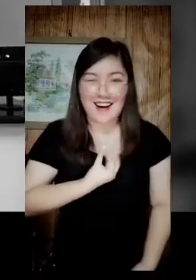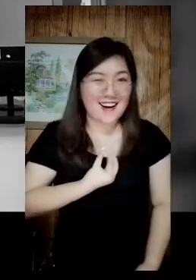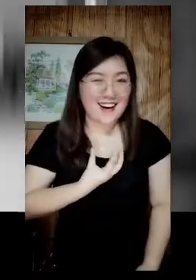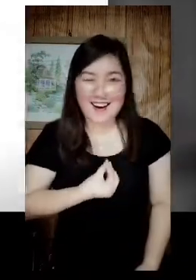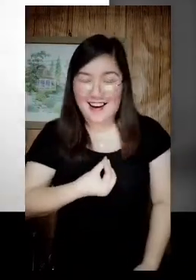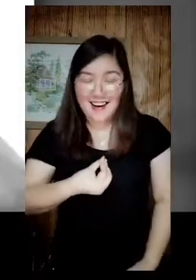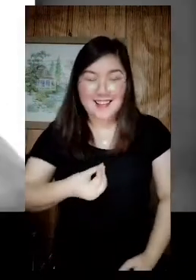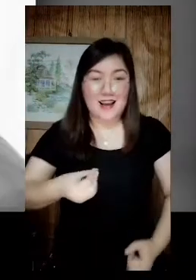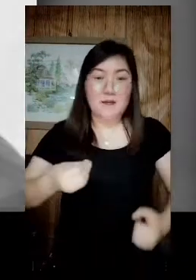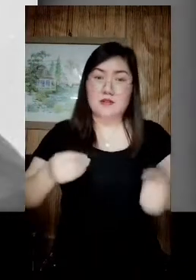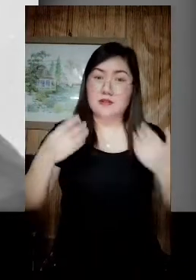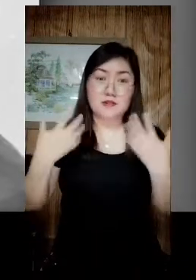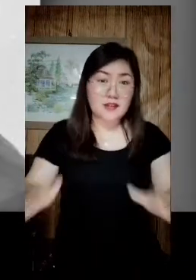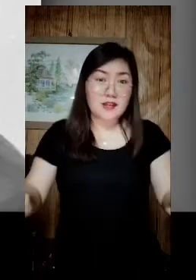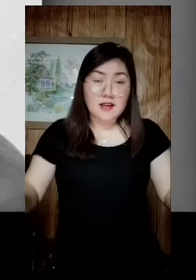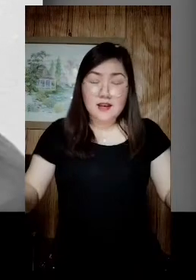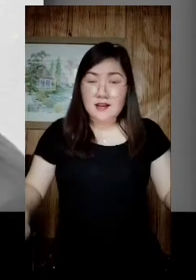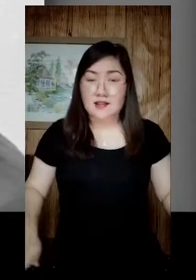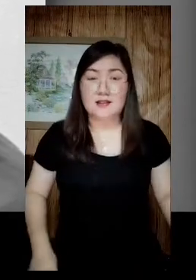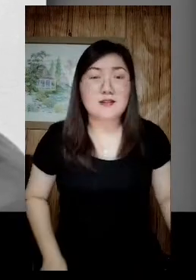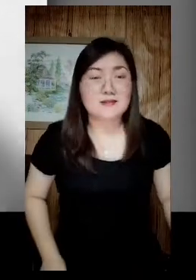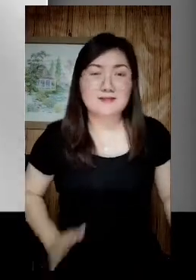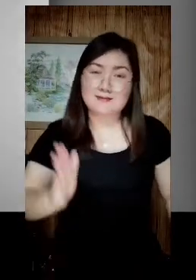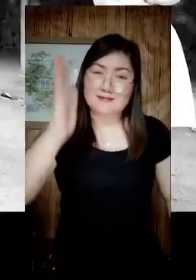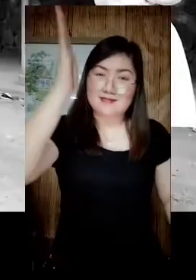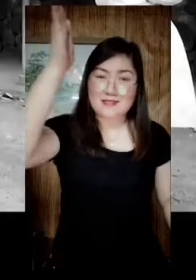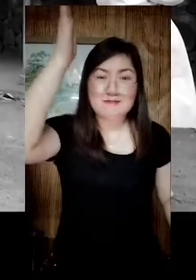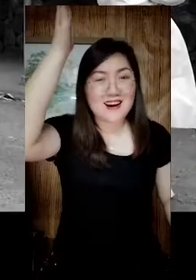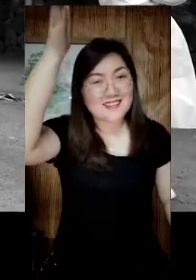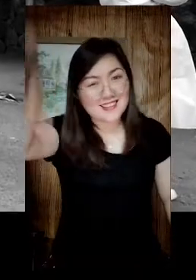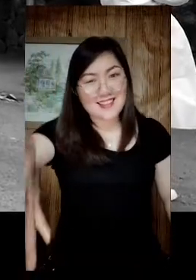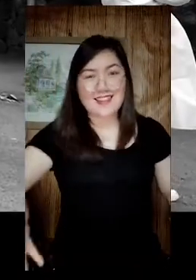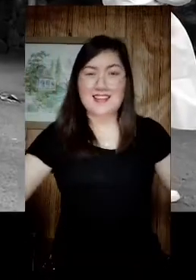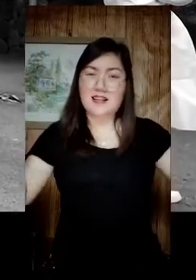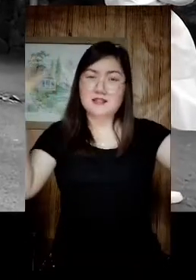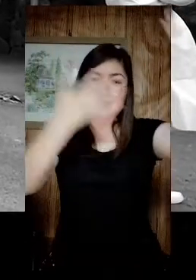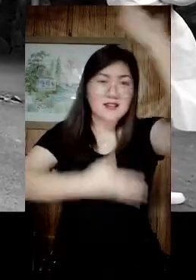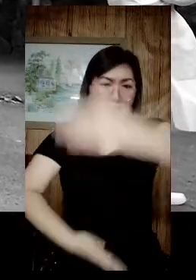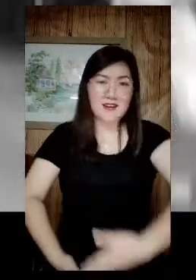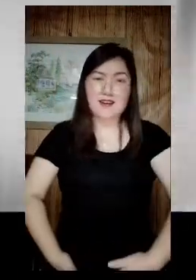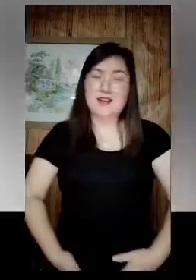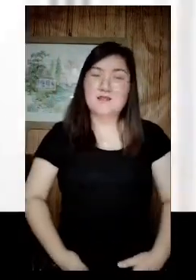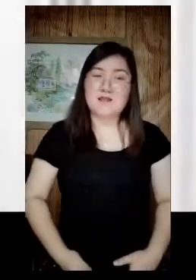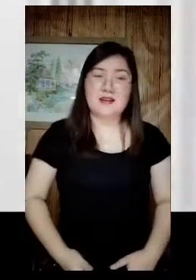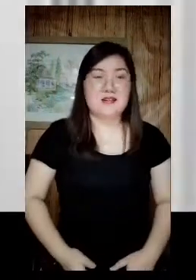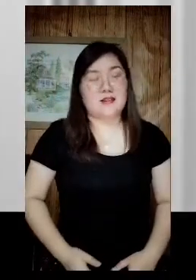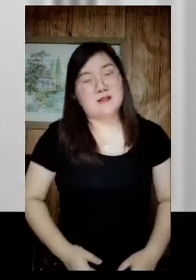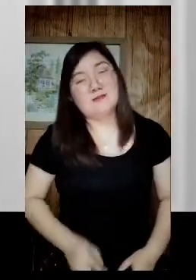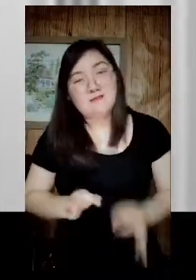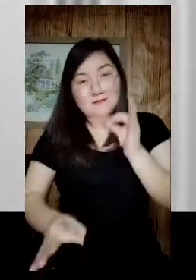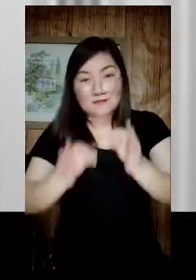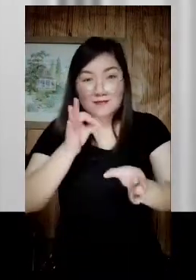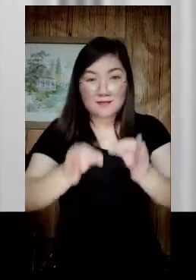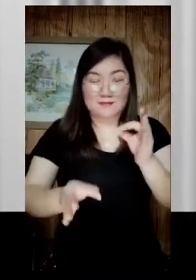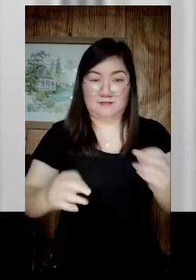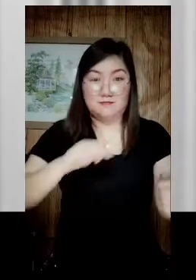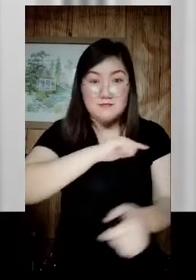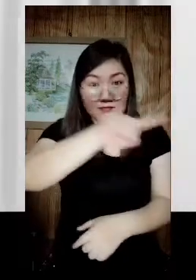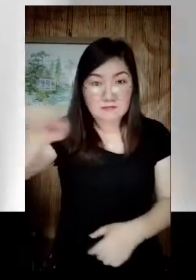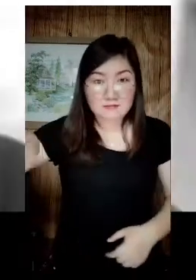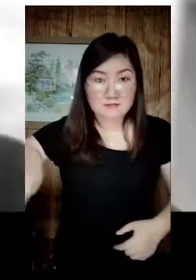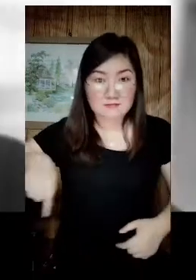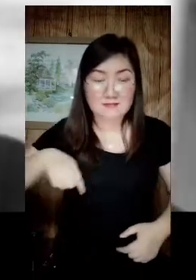matatakot, matatapos din, lilipas din ang dilim. Basta